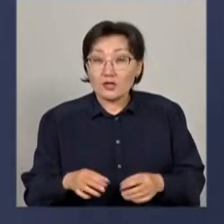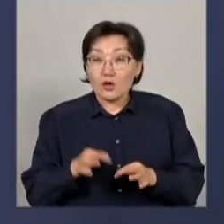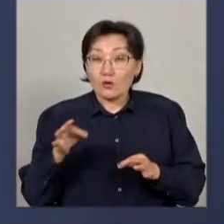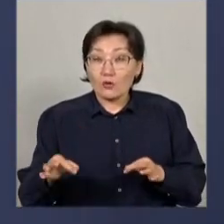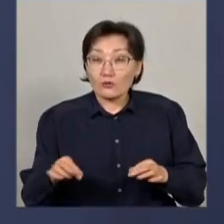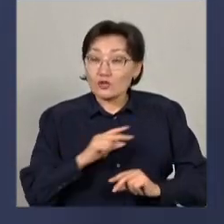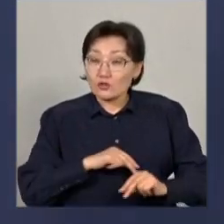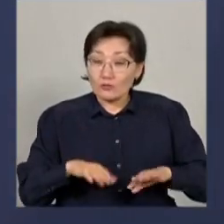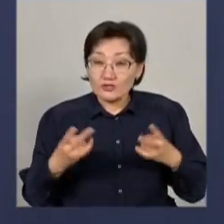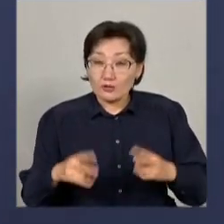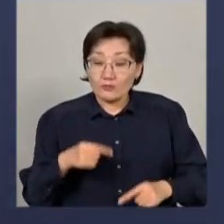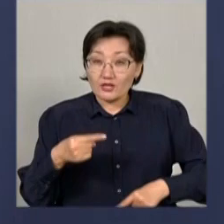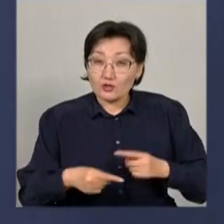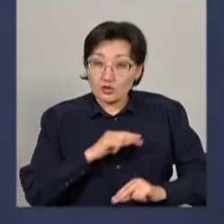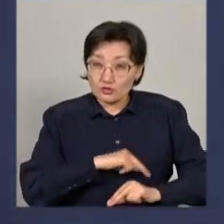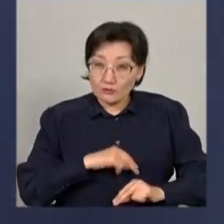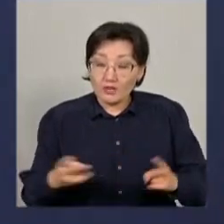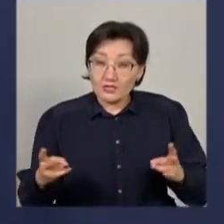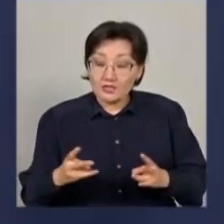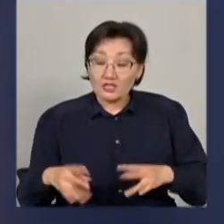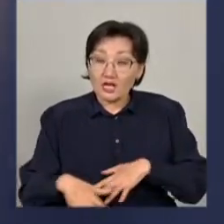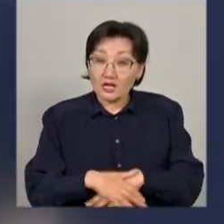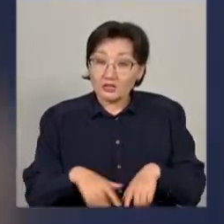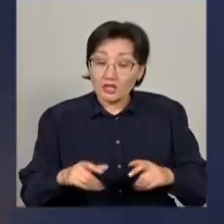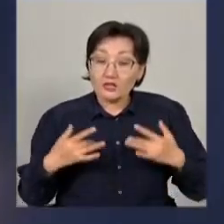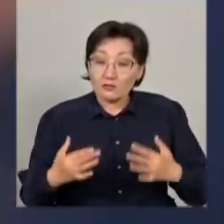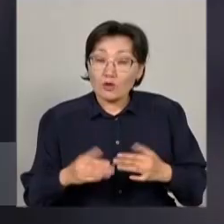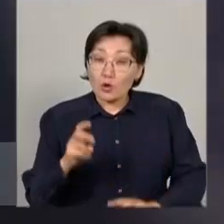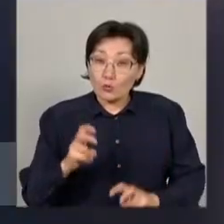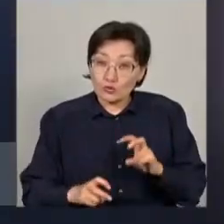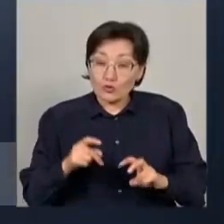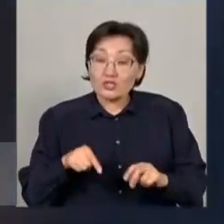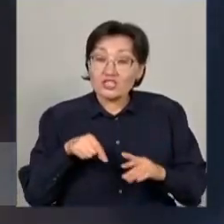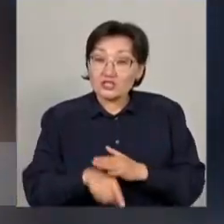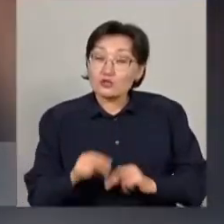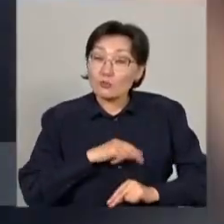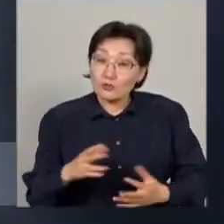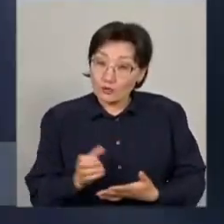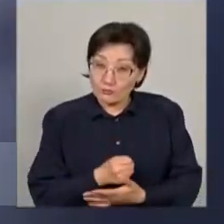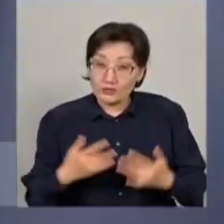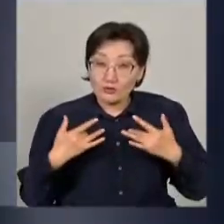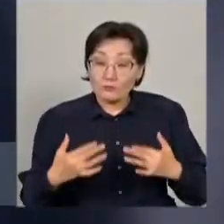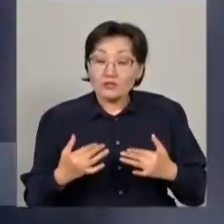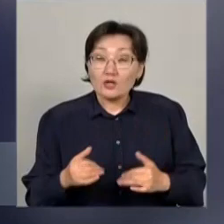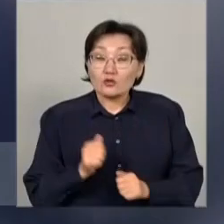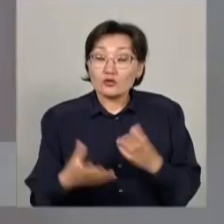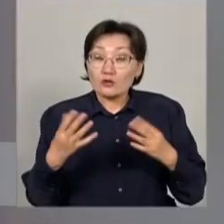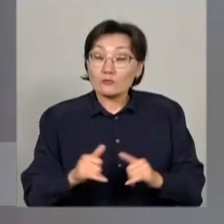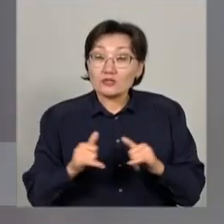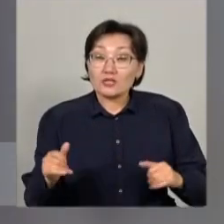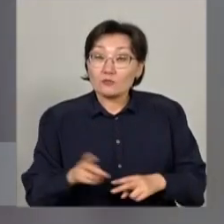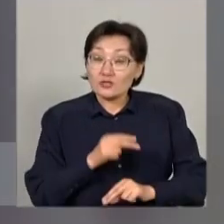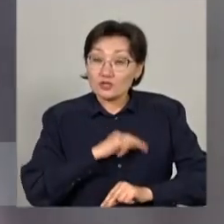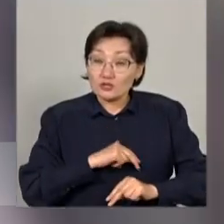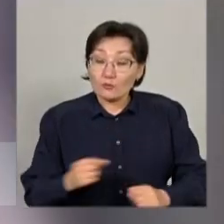емес. Бізге тұрақты жұмыс керек, жергілікті халыққа жоқ, өндірістен. Наразылыққа шыққандар қатары күннен күнге көбейіп барады.